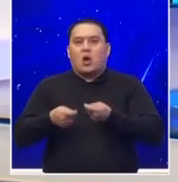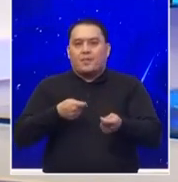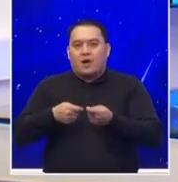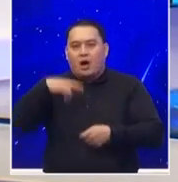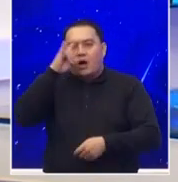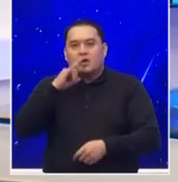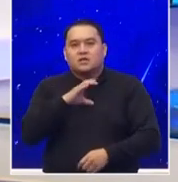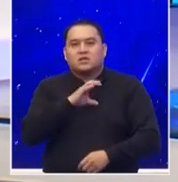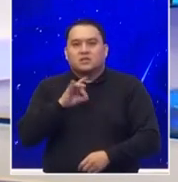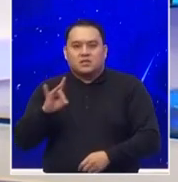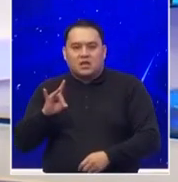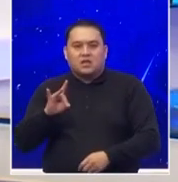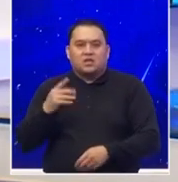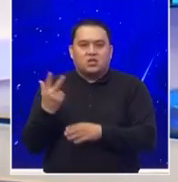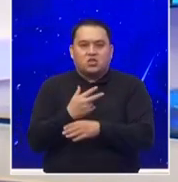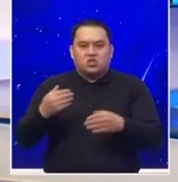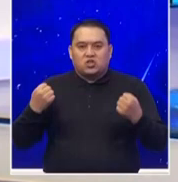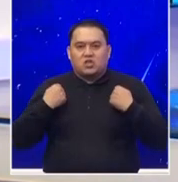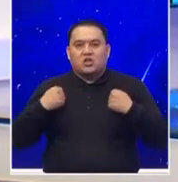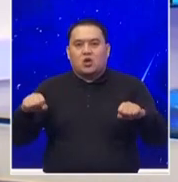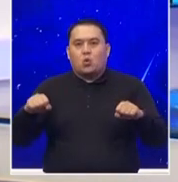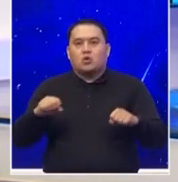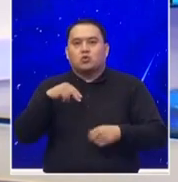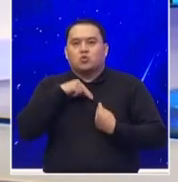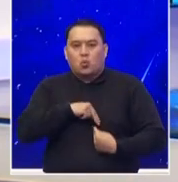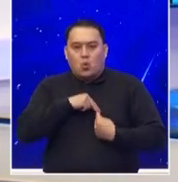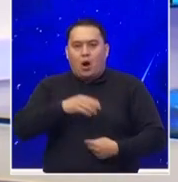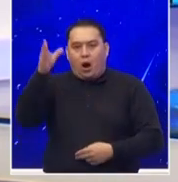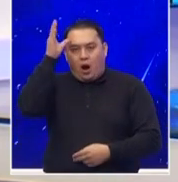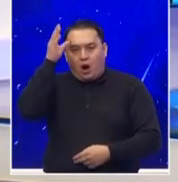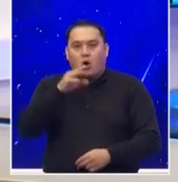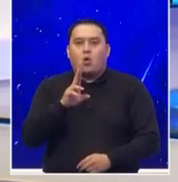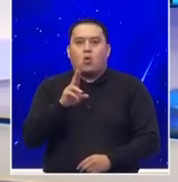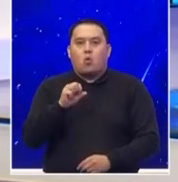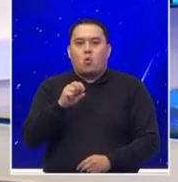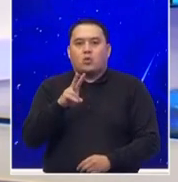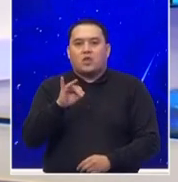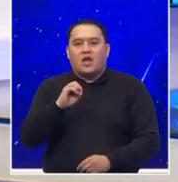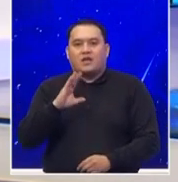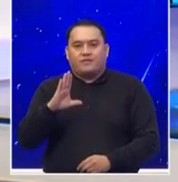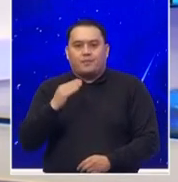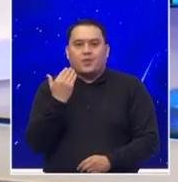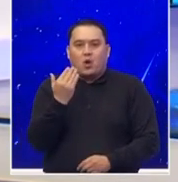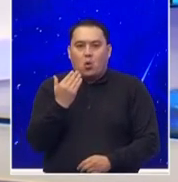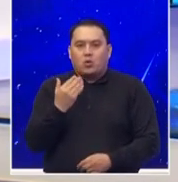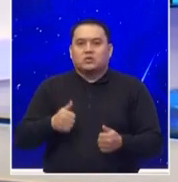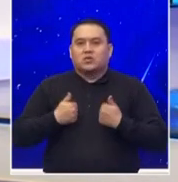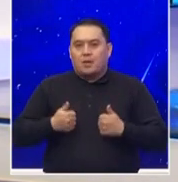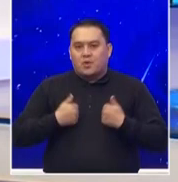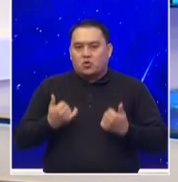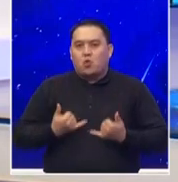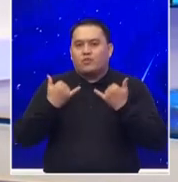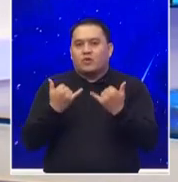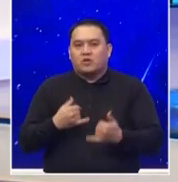компании Казахской ССР, трижды героя социалистического труда академика Динмухамеда Конаева. Стремясь поделиться